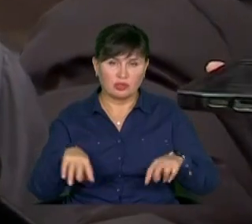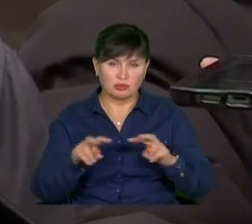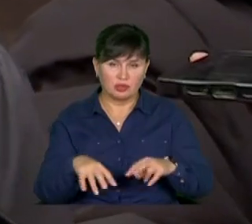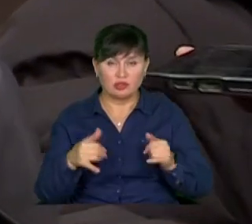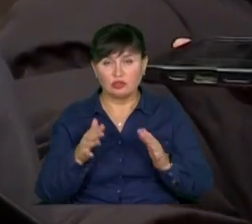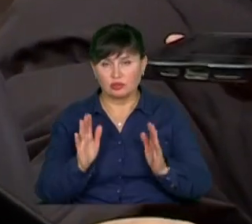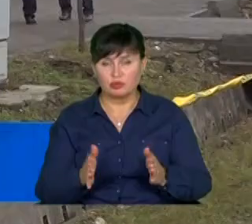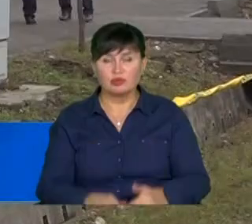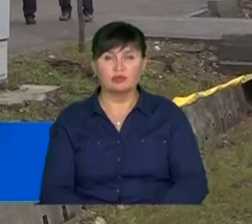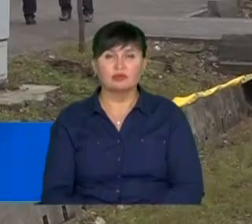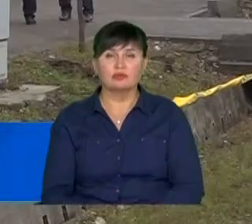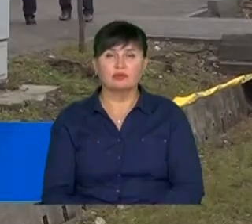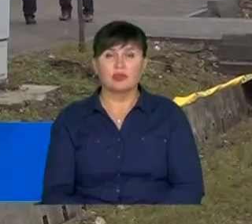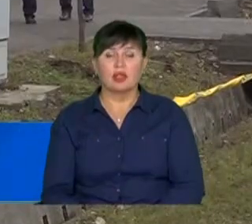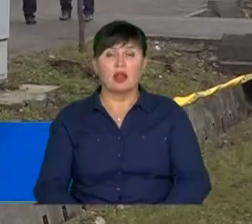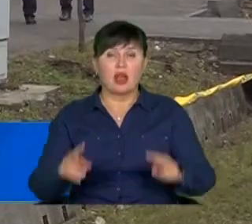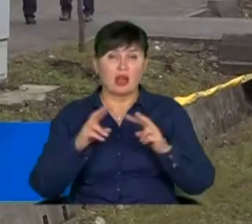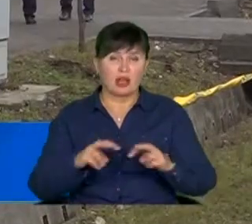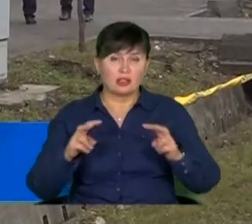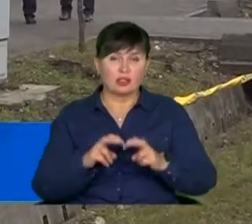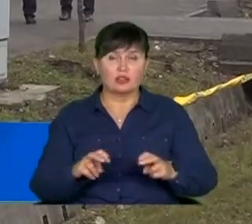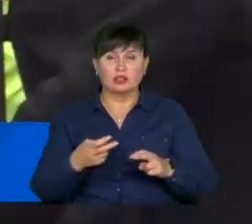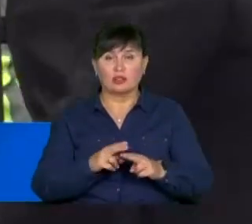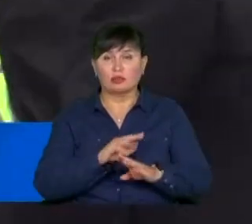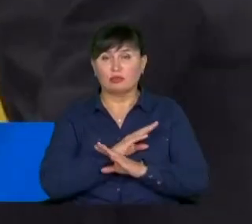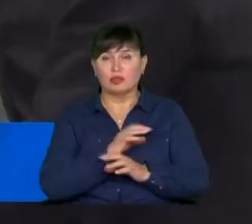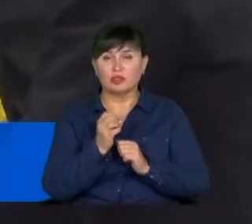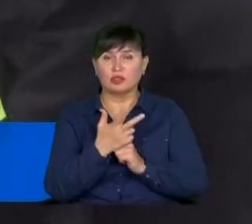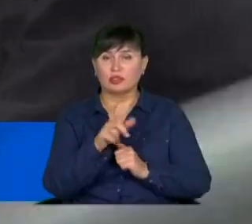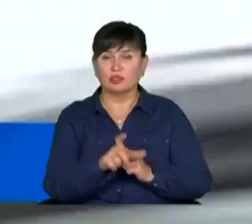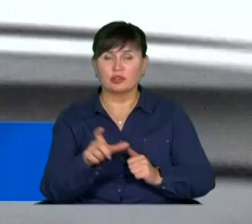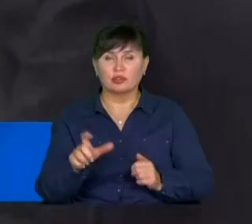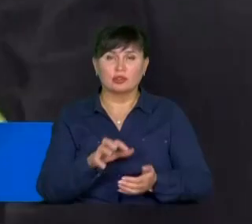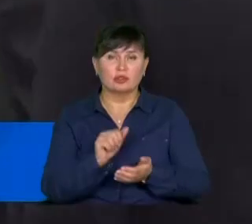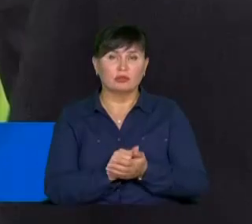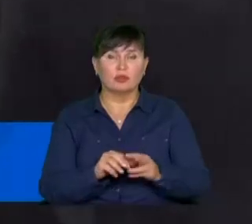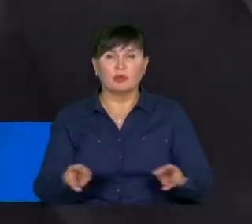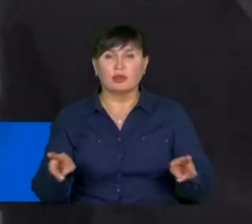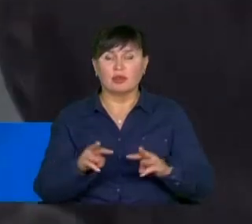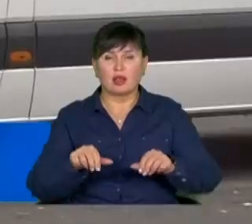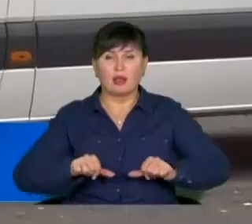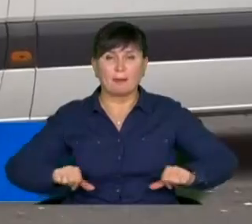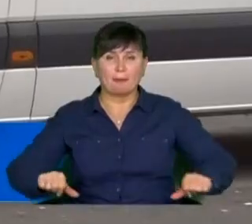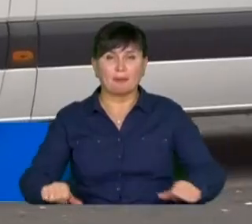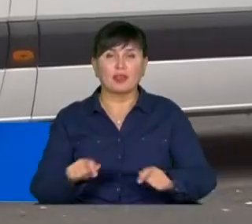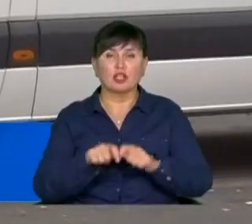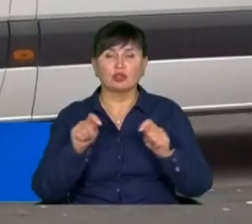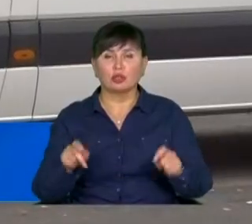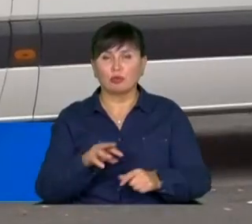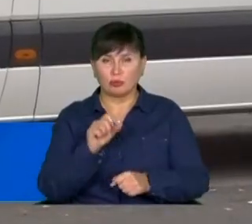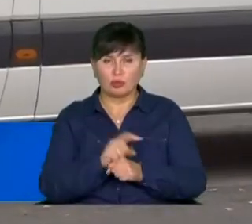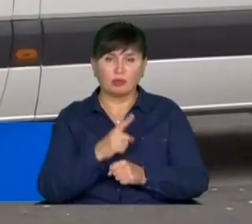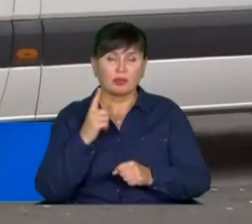следствия вынесут решение. Расследованием инцидента, унесшего жизни 13 человек, займется правительственная комиссия. Ее создали по